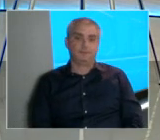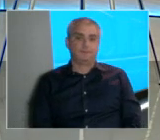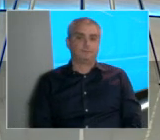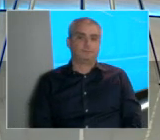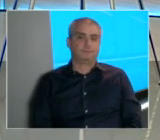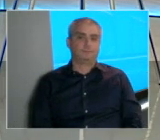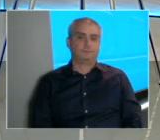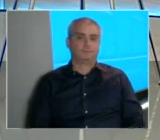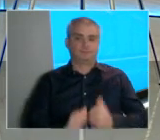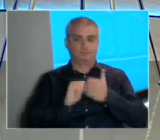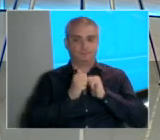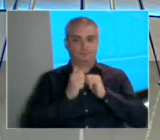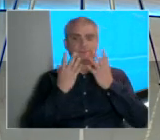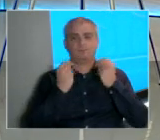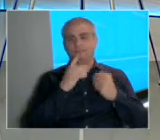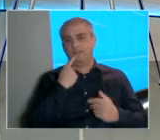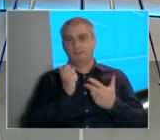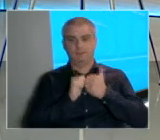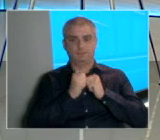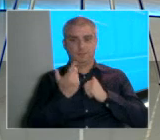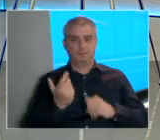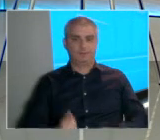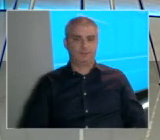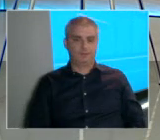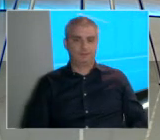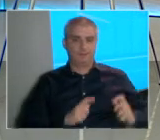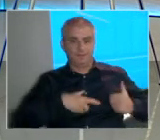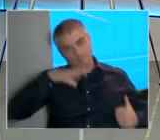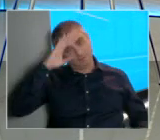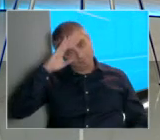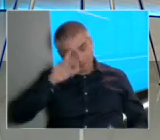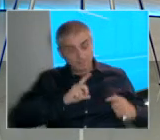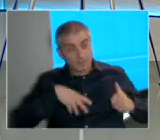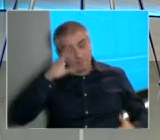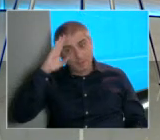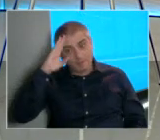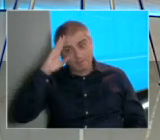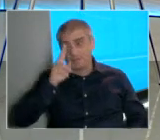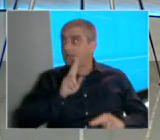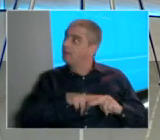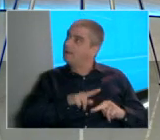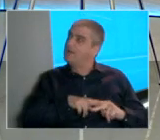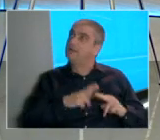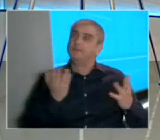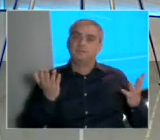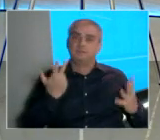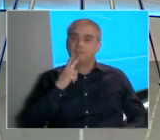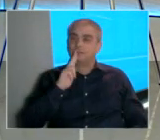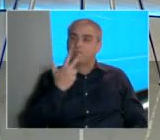טוב, ספורט. או, יש הרבה מה לומר על הספורט. מכבי חיפה. מכבי חיפה, אחרי